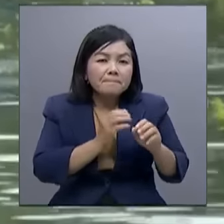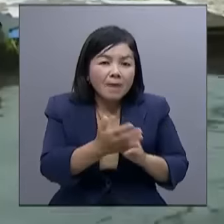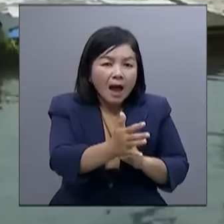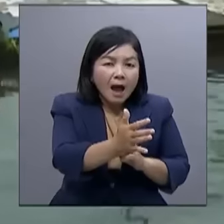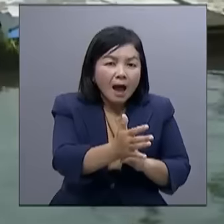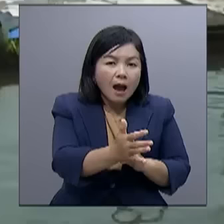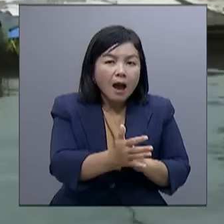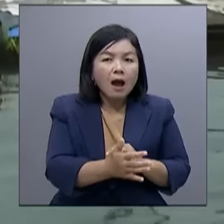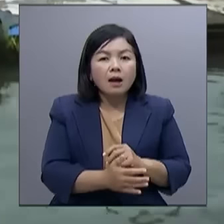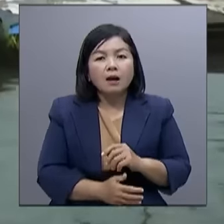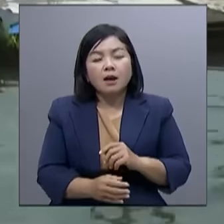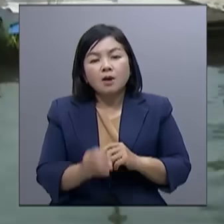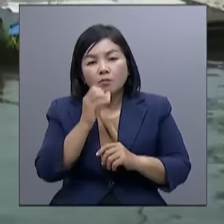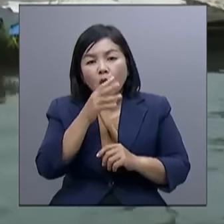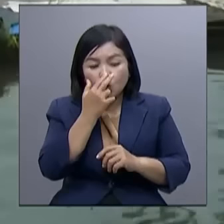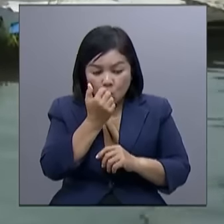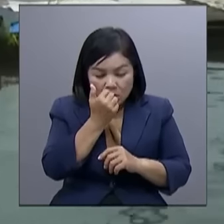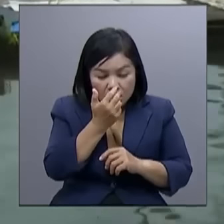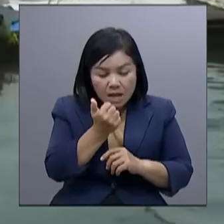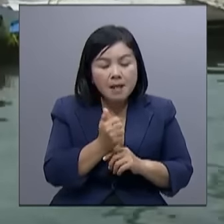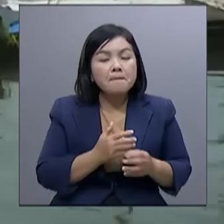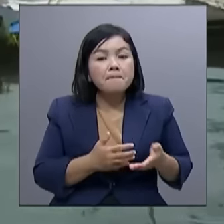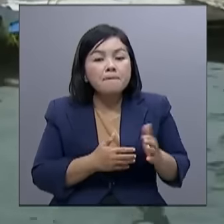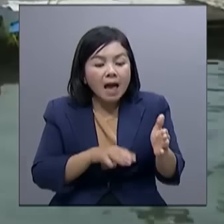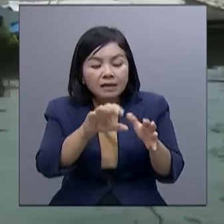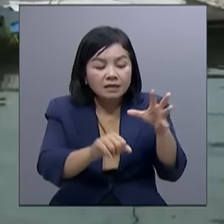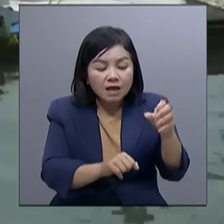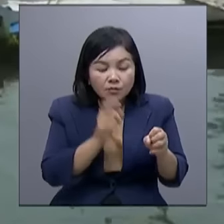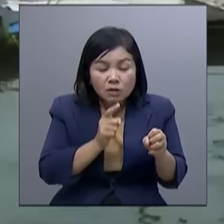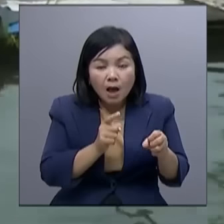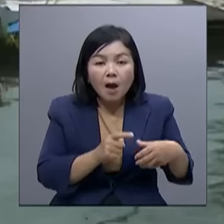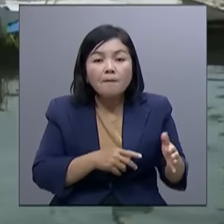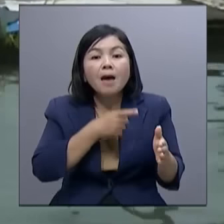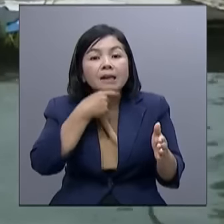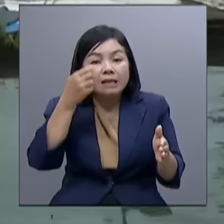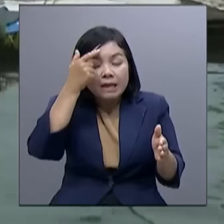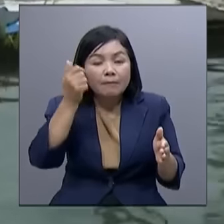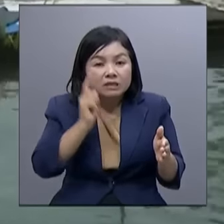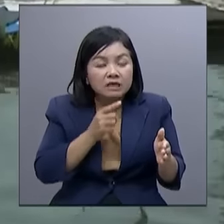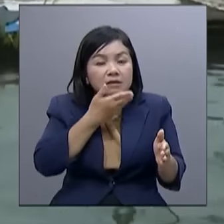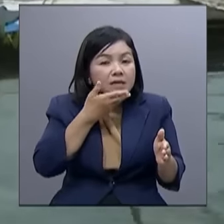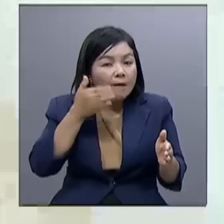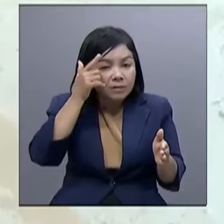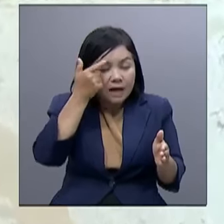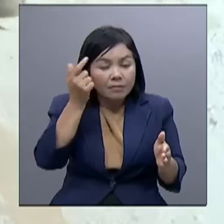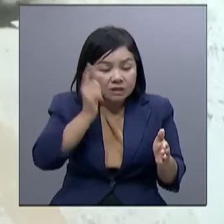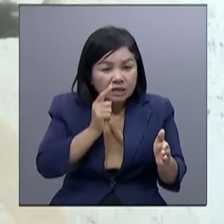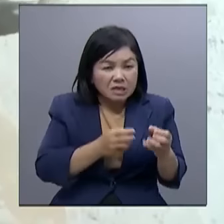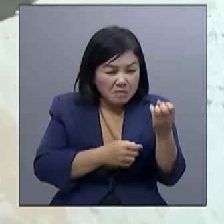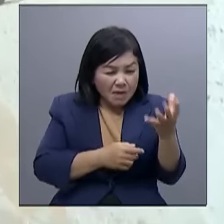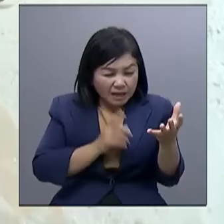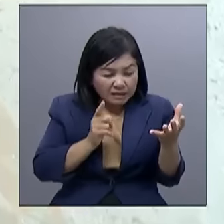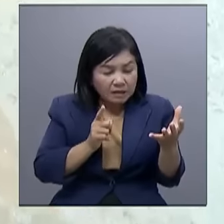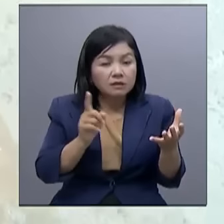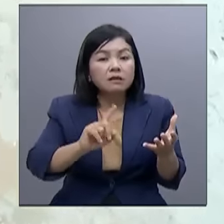นะครับว่าต้องการให้ดูให้ดีนะครับว่าปลาที่จับใช่ปลาหมอคางดําจริงหรือไม่และมีจํานวนมากตามที่คาดการไว้หรือไม่